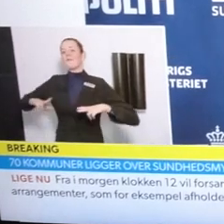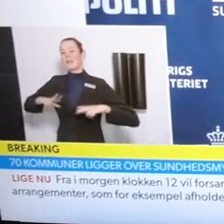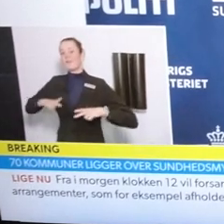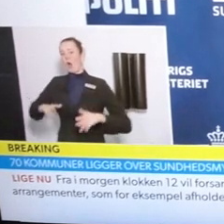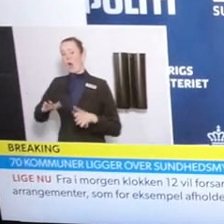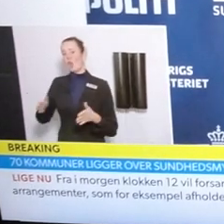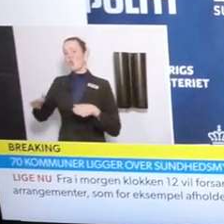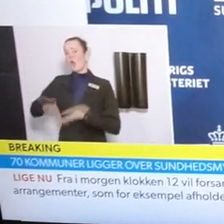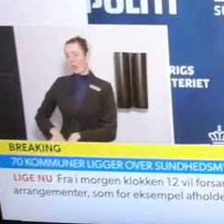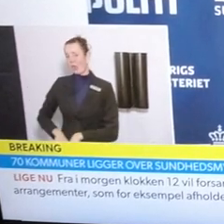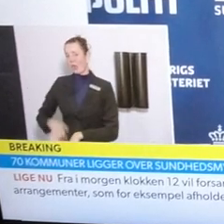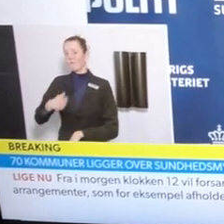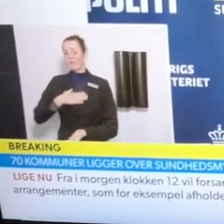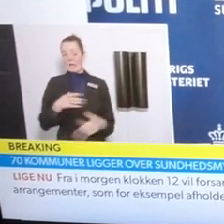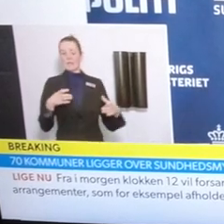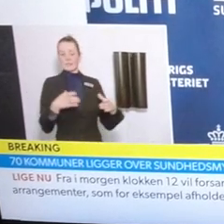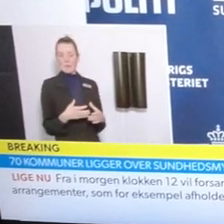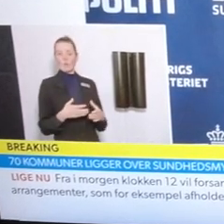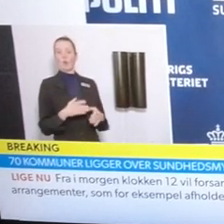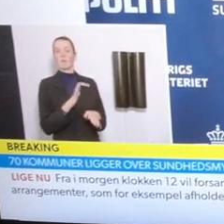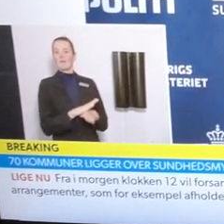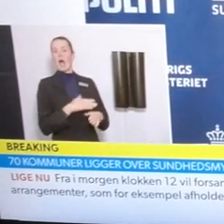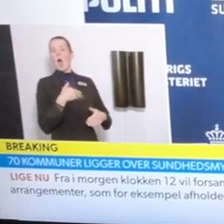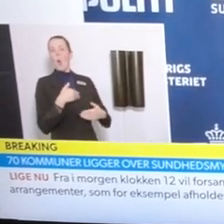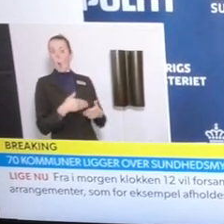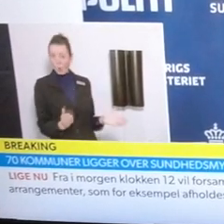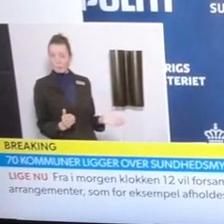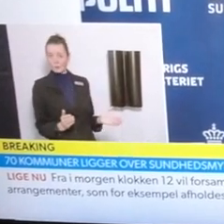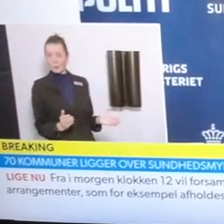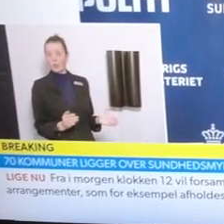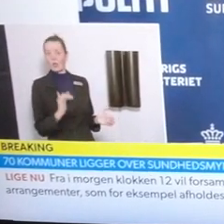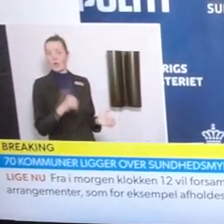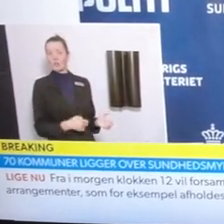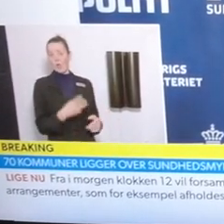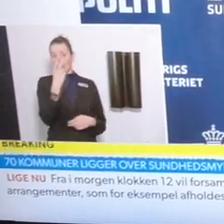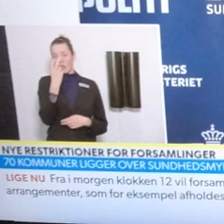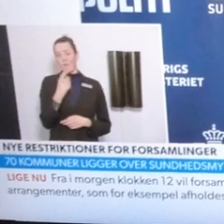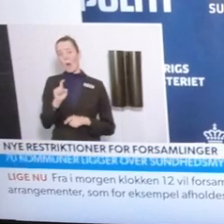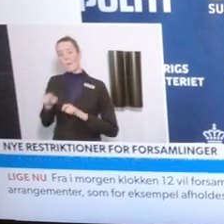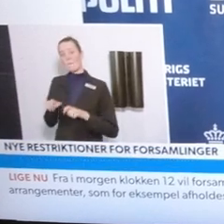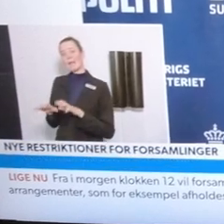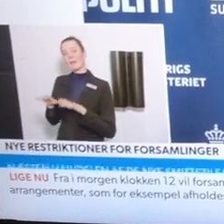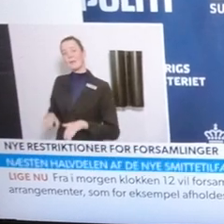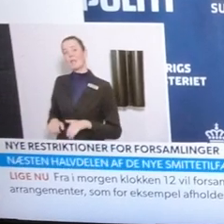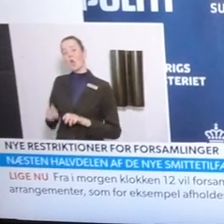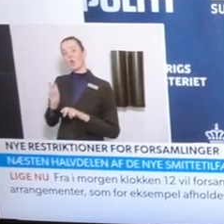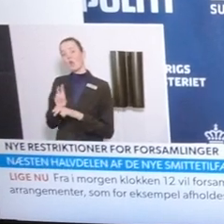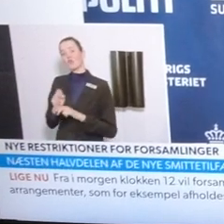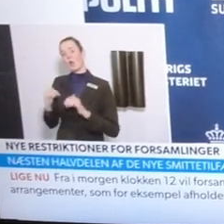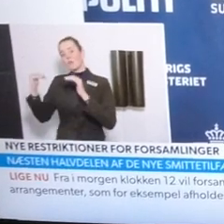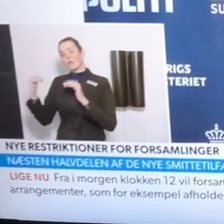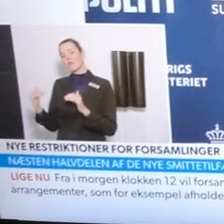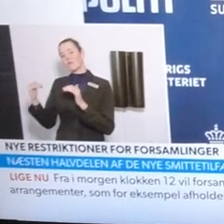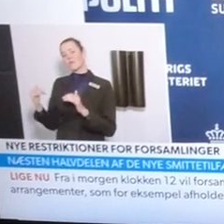muligt, og så holde pandemien under kontrol. Men at afskrive sig nogle våben,